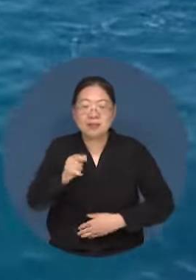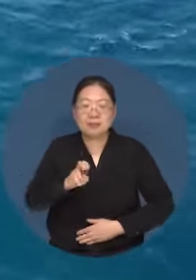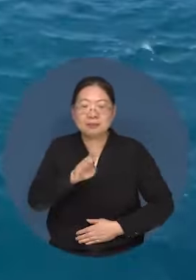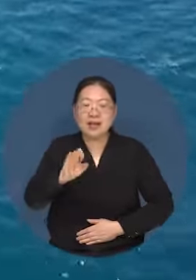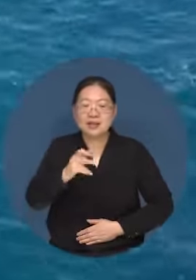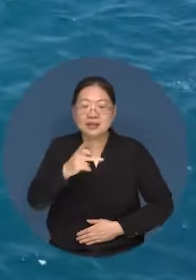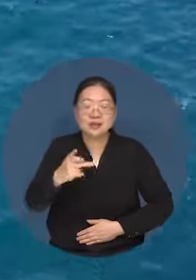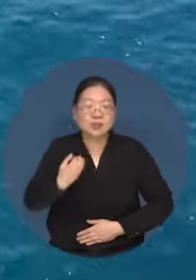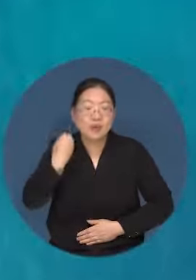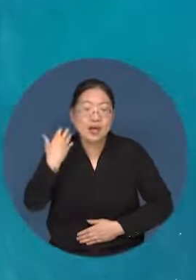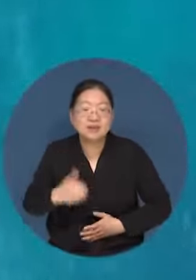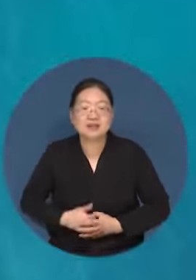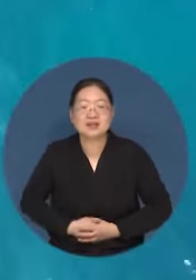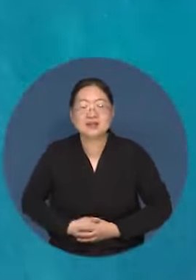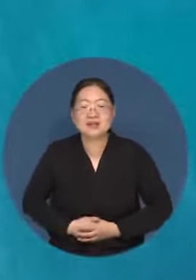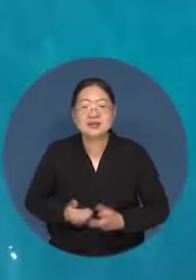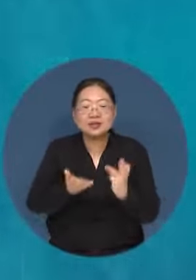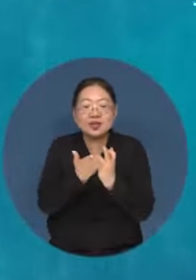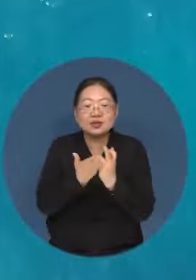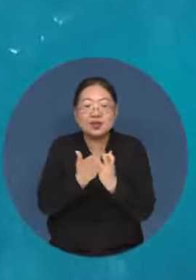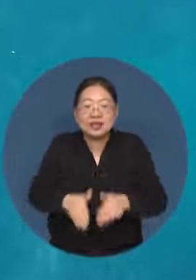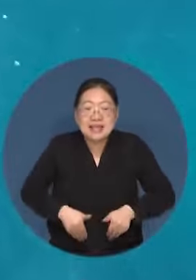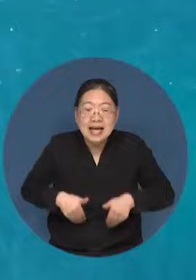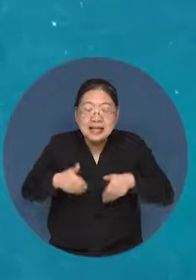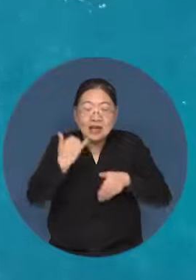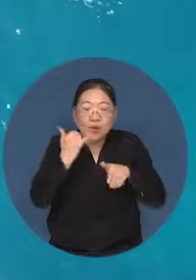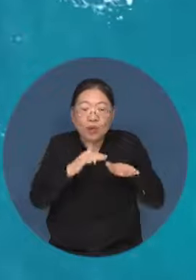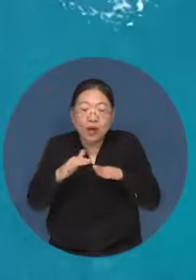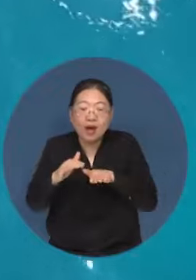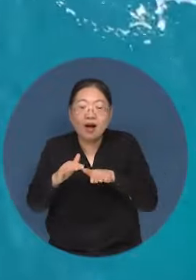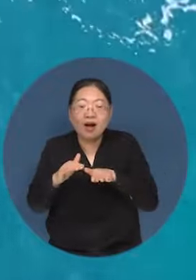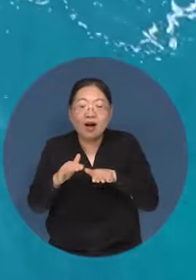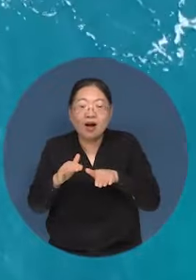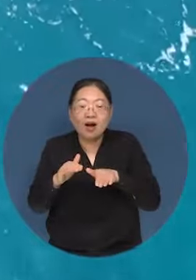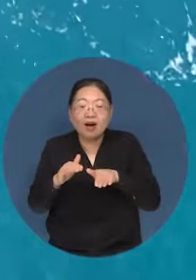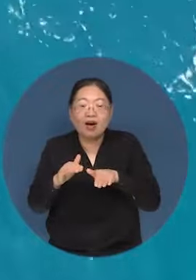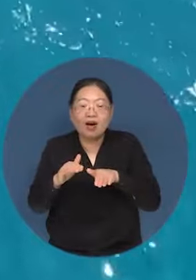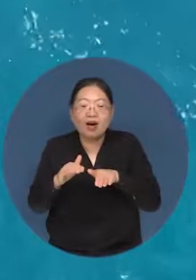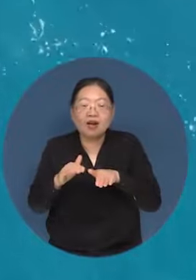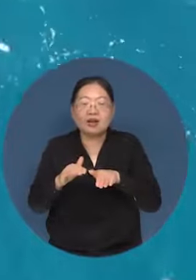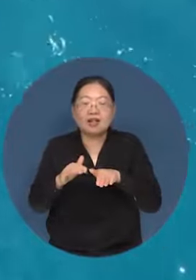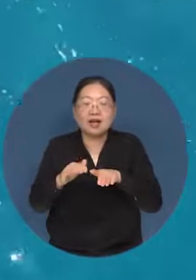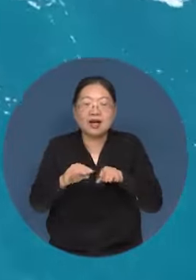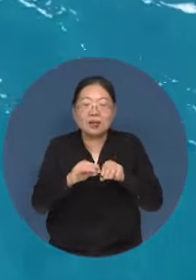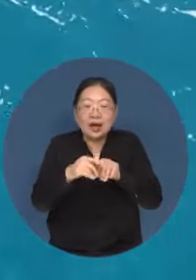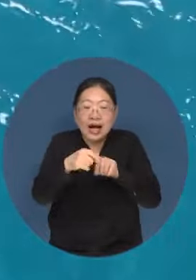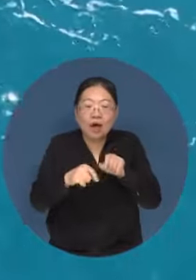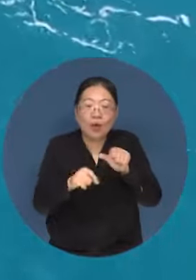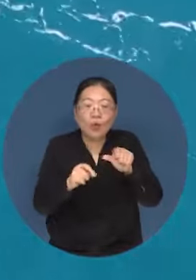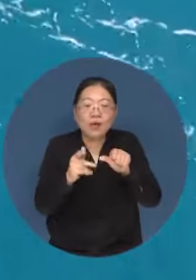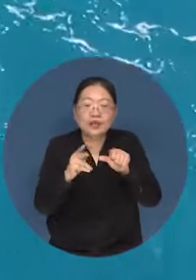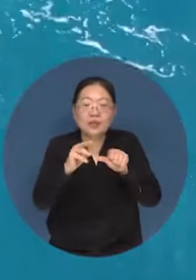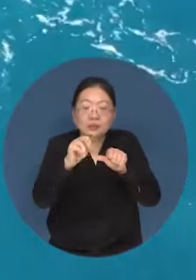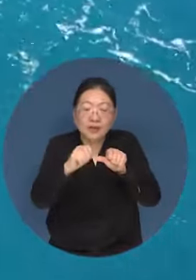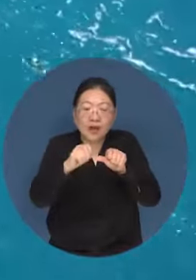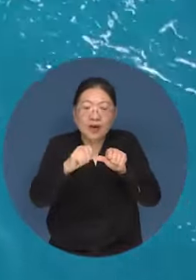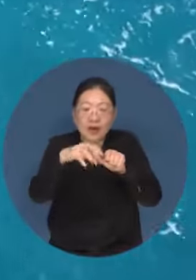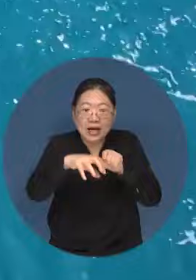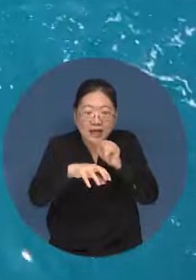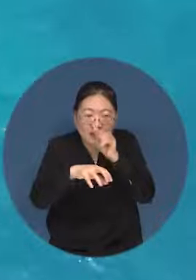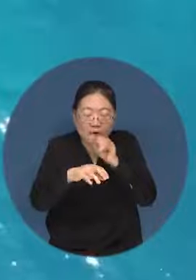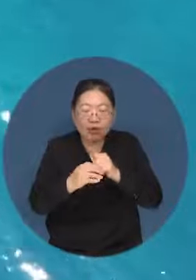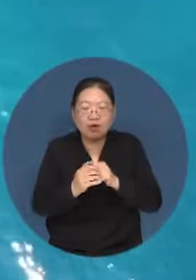거의 한 5km 이내의 연안, 해안선으로부터 5km 이내의 연안에서만 서식하는 종이고요. 저 먼 바다, 깊은